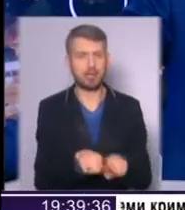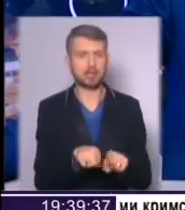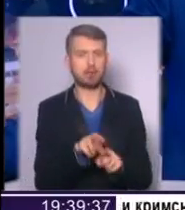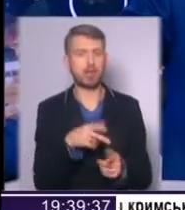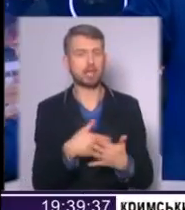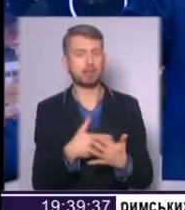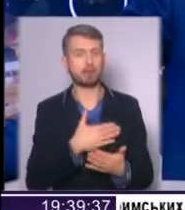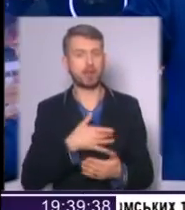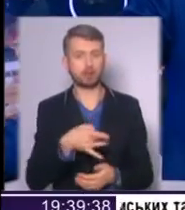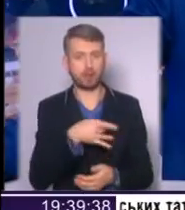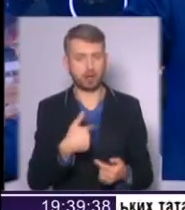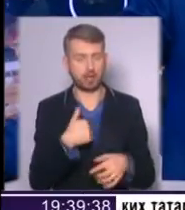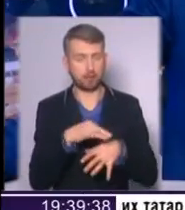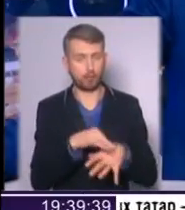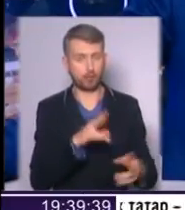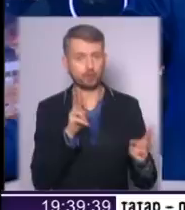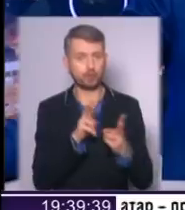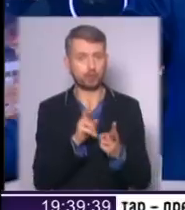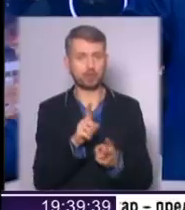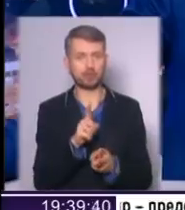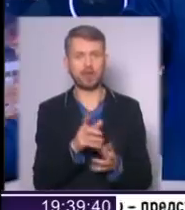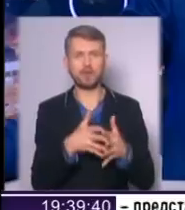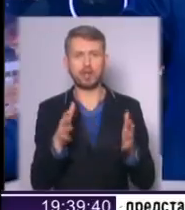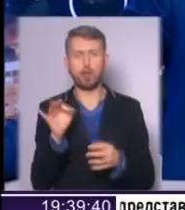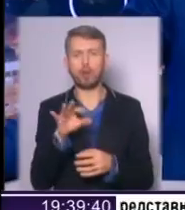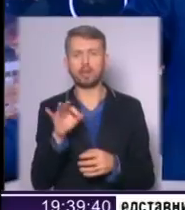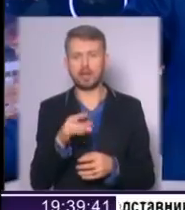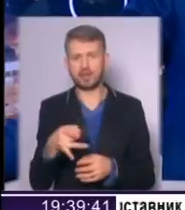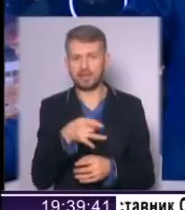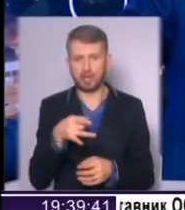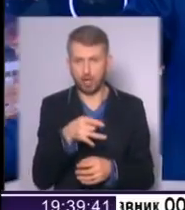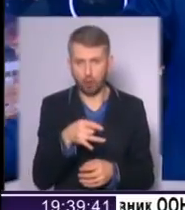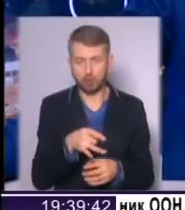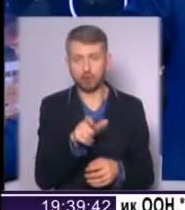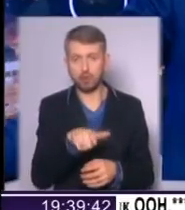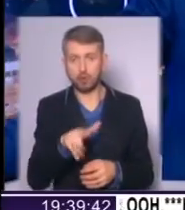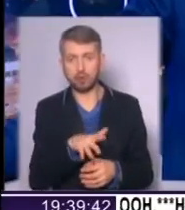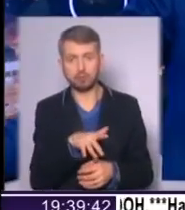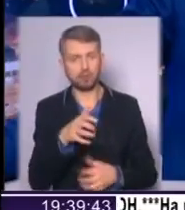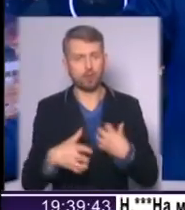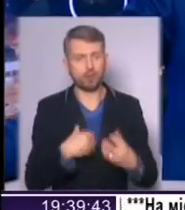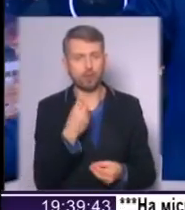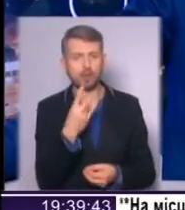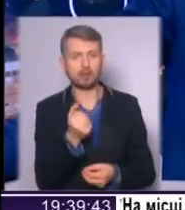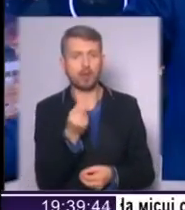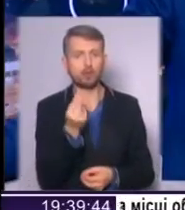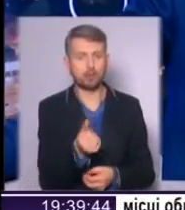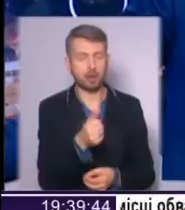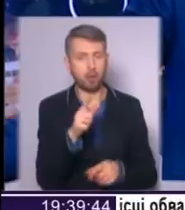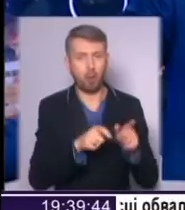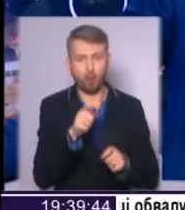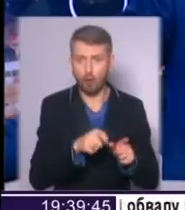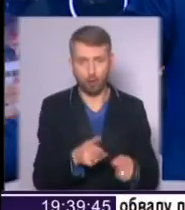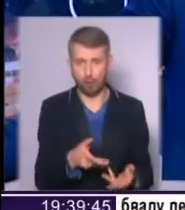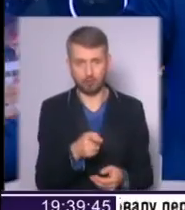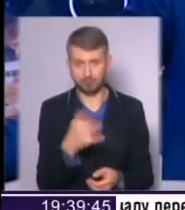в нашому районі я проводив зустрічі в Великоолександрівському районі останнім часом. Людей, наприклад, турбують ціни на закупівельні на молоко, а ніякому